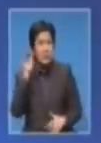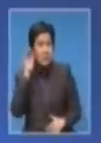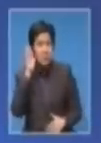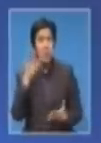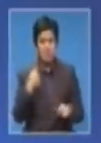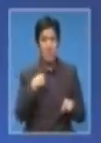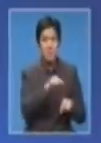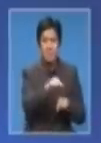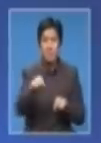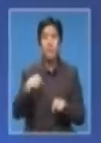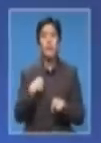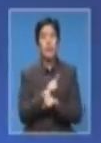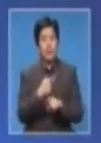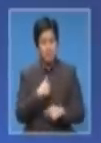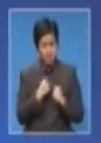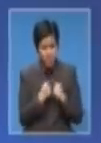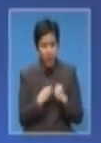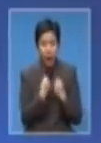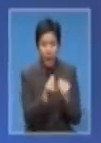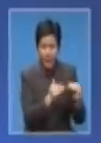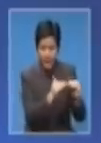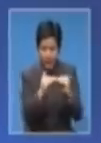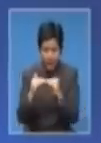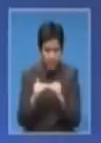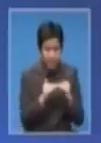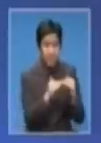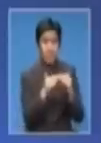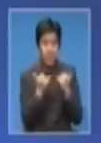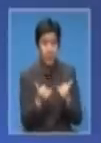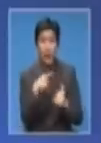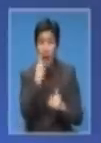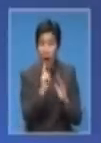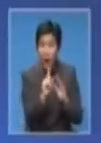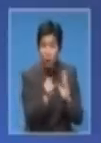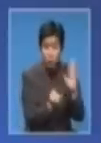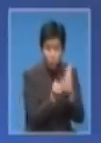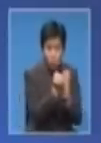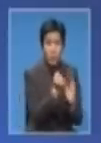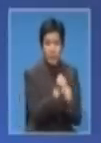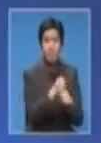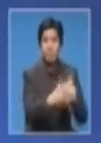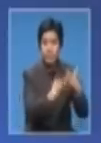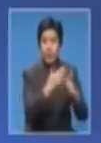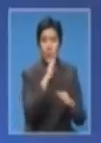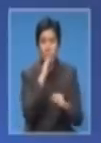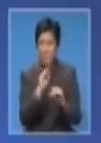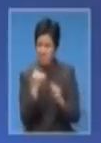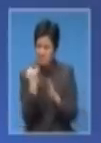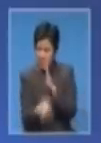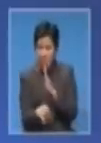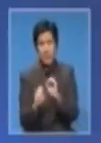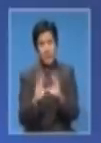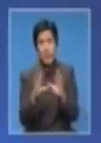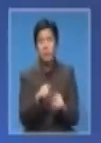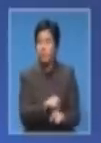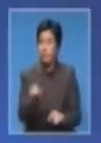หลงเหลืออยู่นะผมพยายามที่ให้ความเป็นธรรมทุกภาคส่วนนะครับทุกคนนะอะไรที่ถูกก็ว่าไปอะไรที่มันผิดหรือยังไม่ชัดเจนก็เข้ากระ